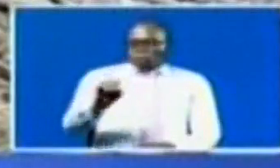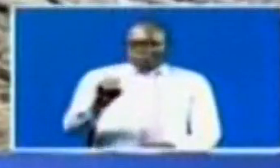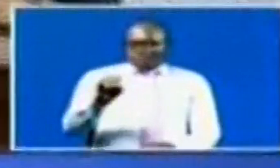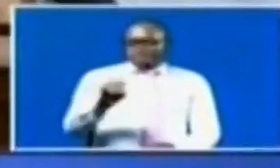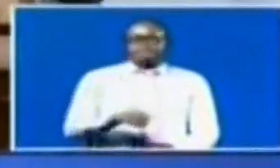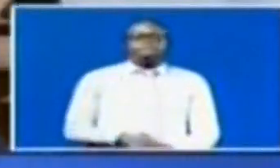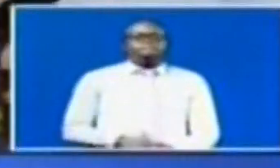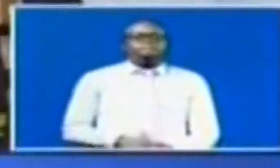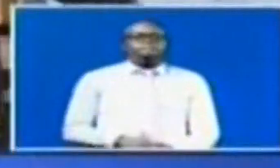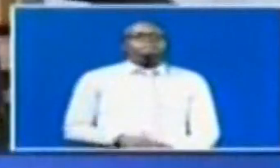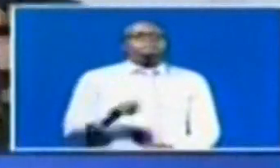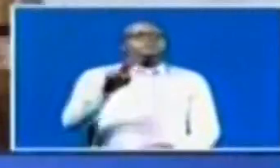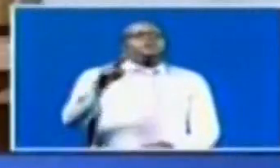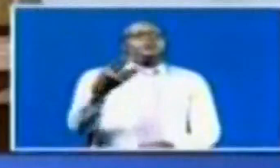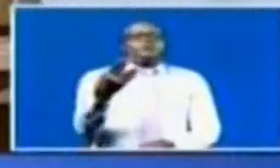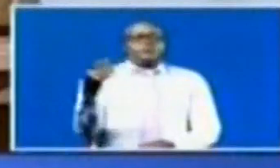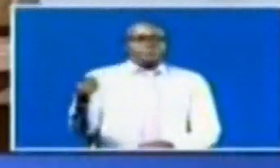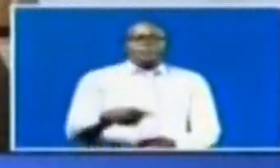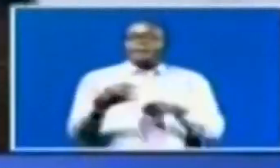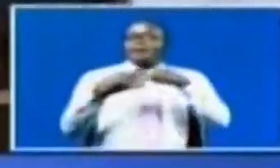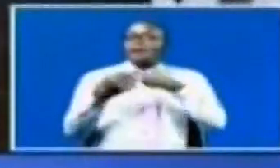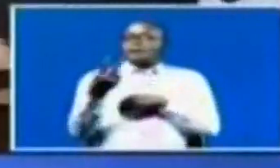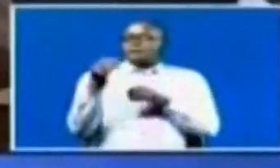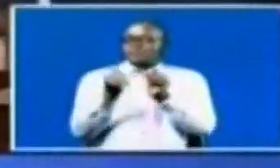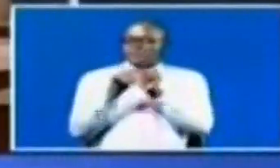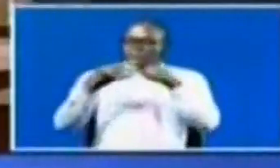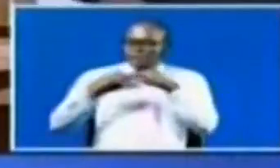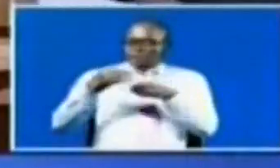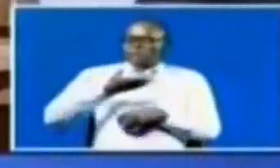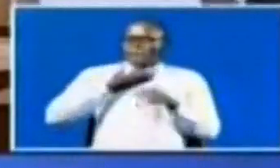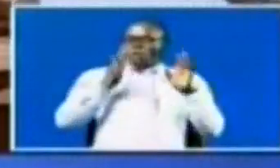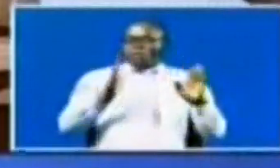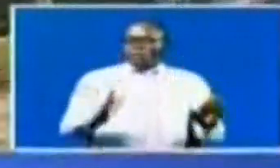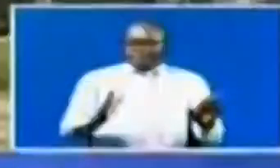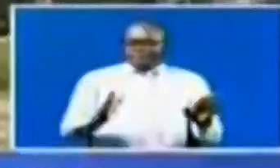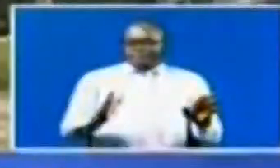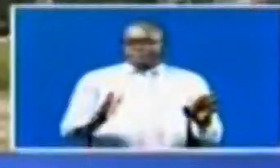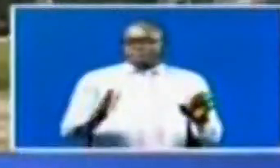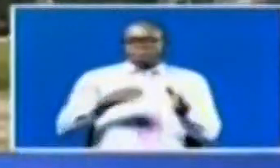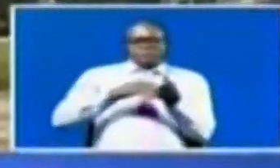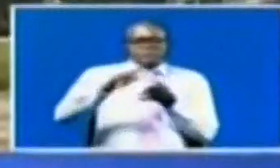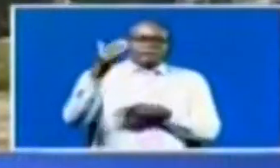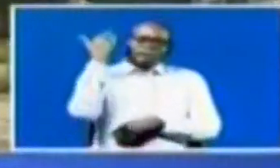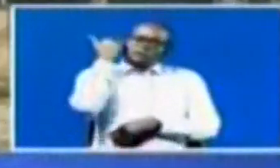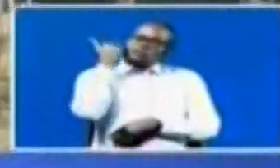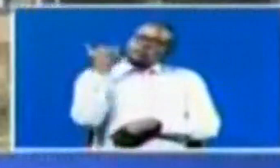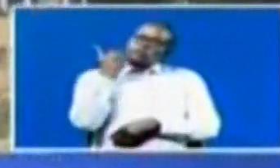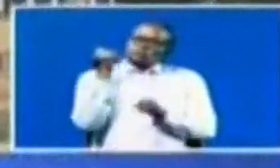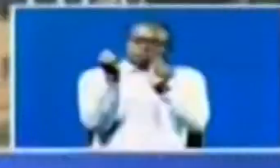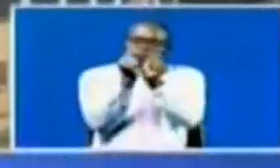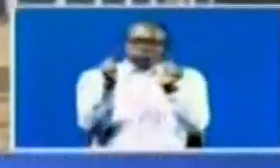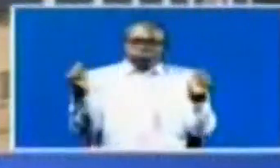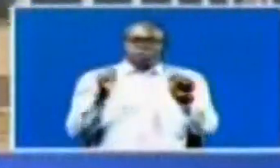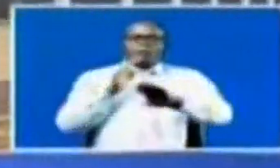mazingira UNEP. Tarehe 24 mwezi Agosti mwaka huu, mmiliki wa jengo hilo Praful Kumar alifikishwa mahakamani na kuachiliwa